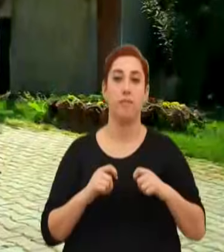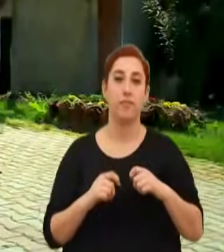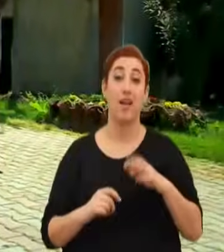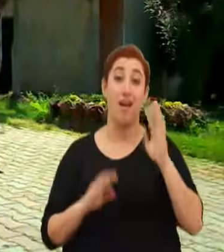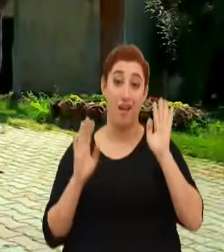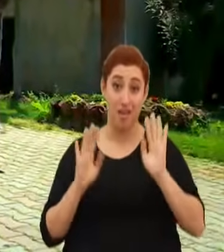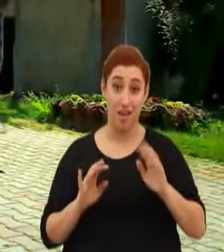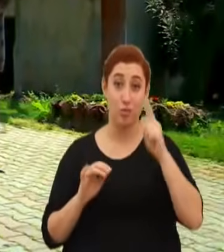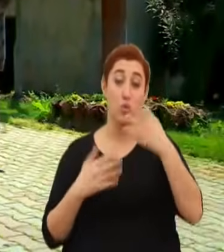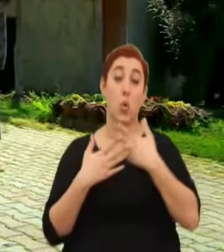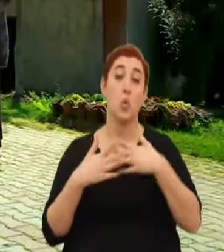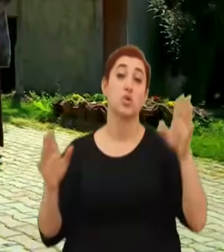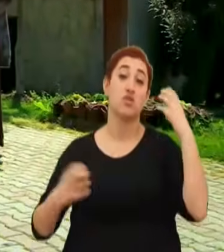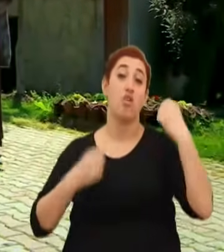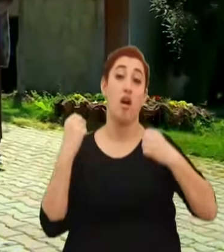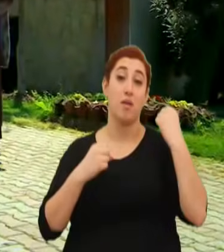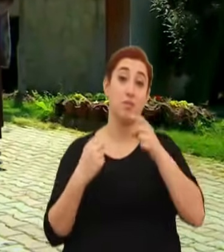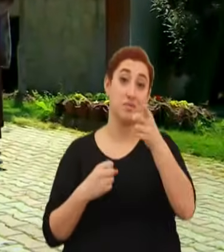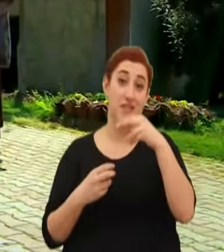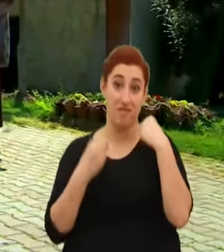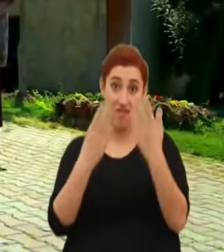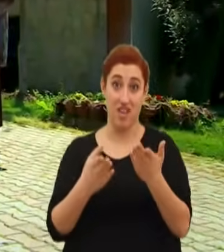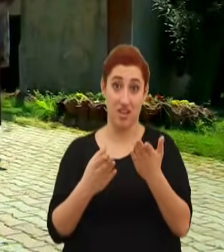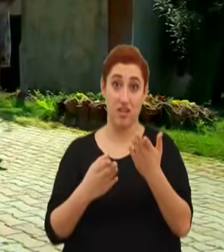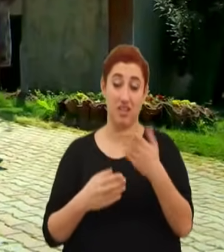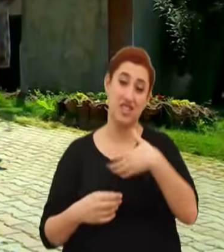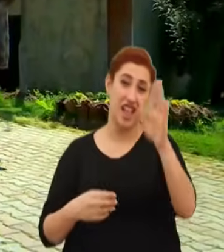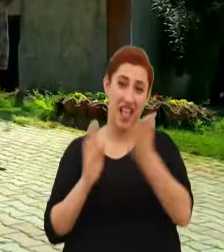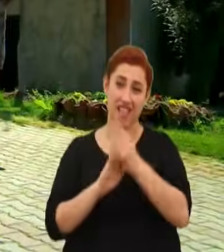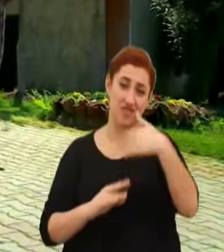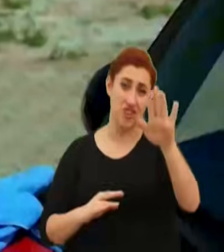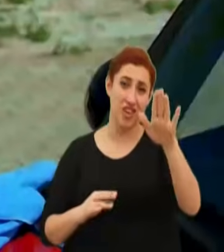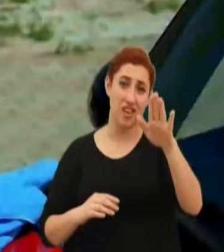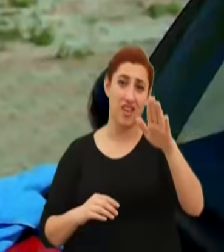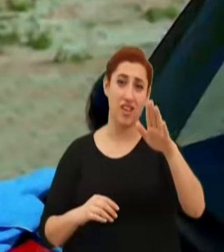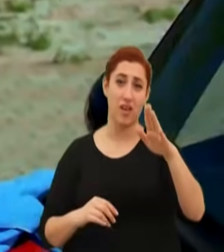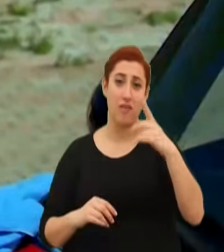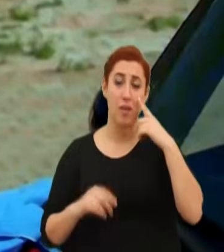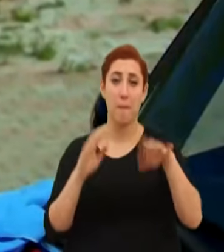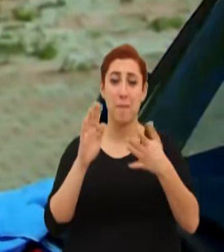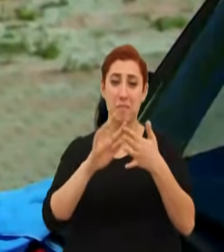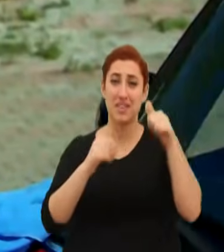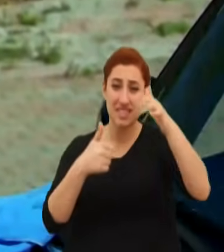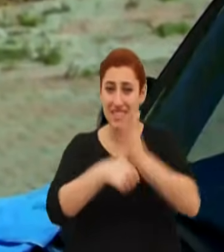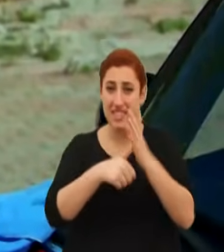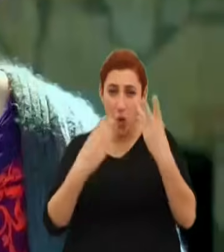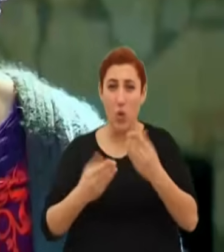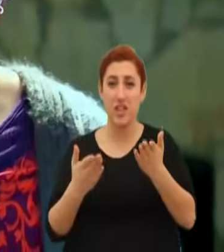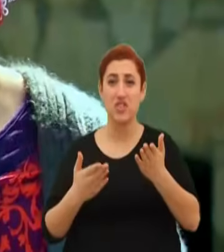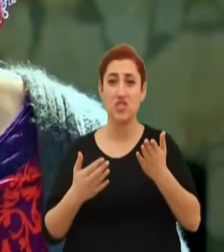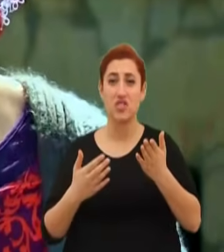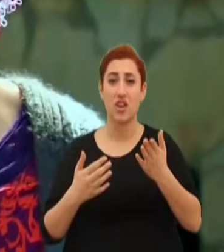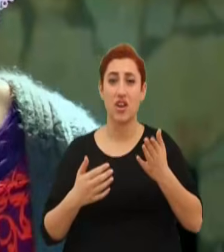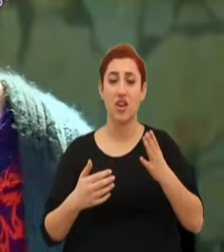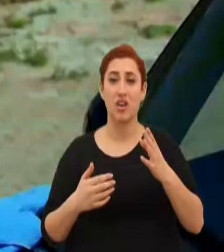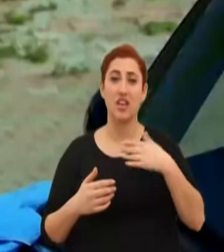He, yani bu koskoca arabayı sağ mı verdi yani? Çıkırı! İlişik! Aa, parmağınız çıktı oraya ya.